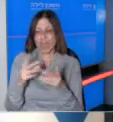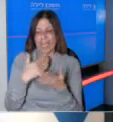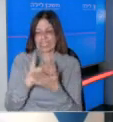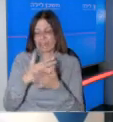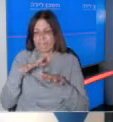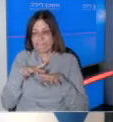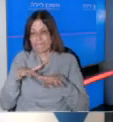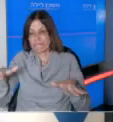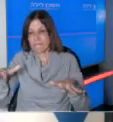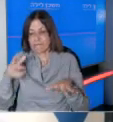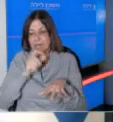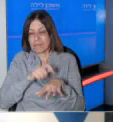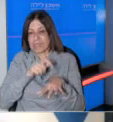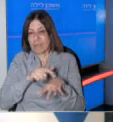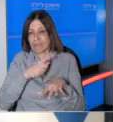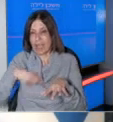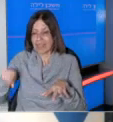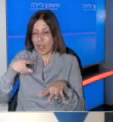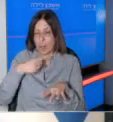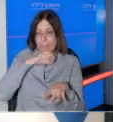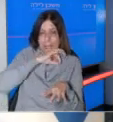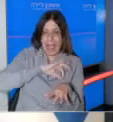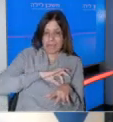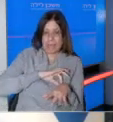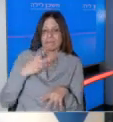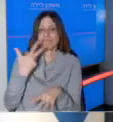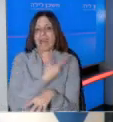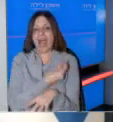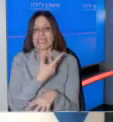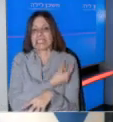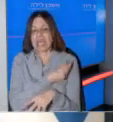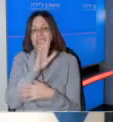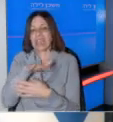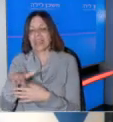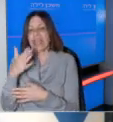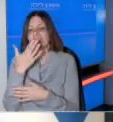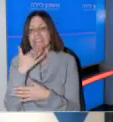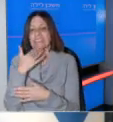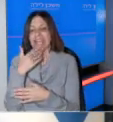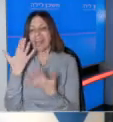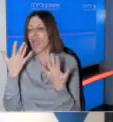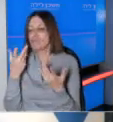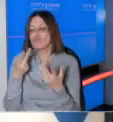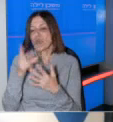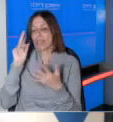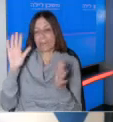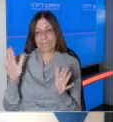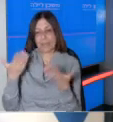ההתפשטות, ובזמן שאנחנו קונים, לחסן את ילדי ישראל כמה שיותר